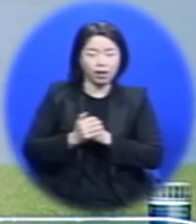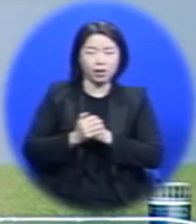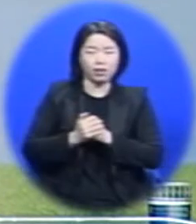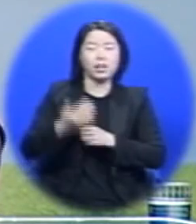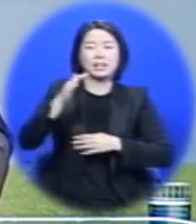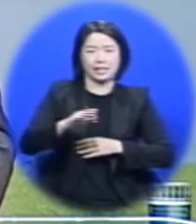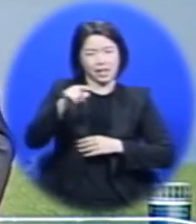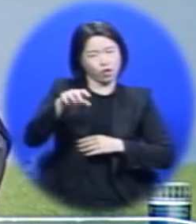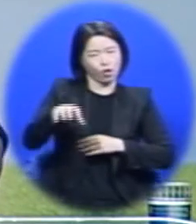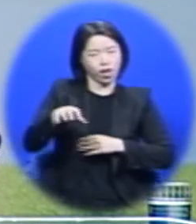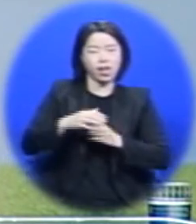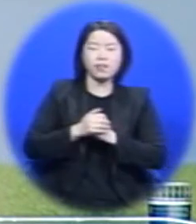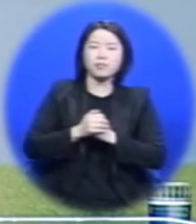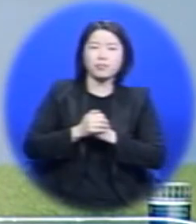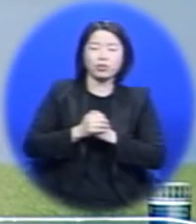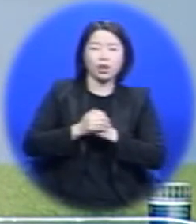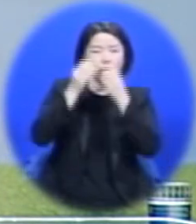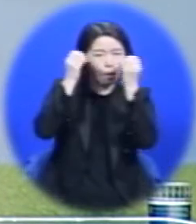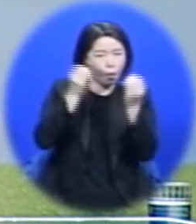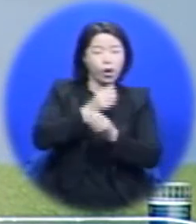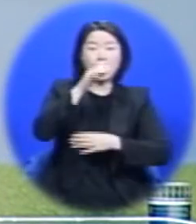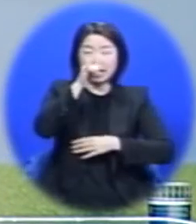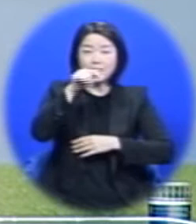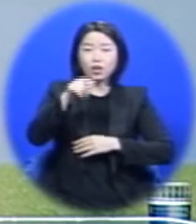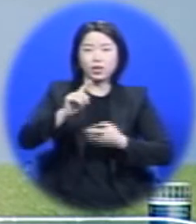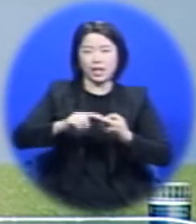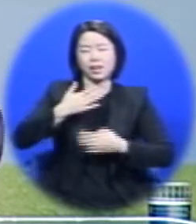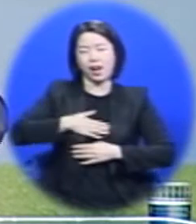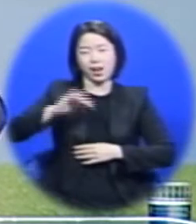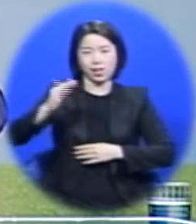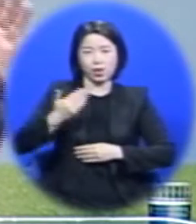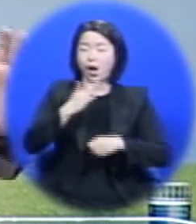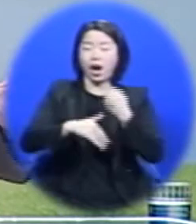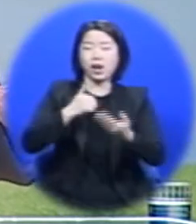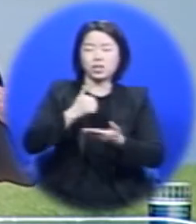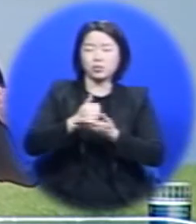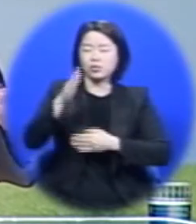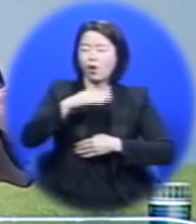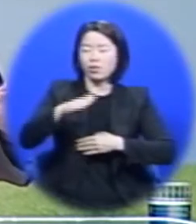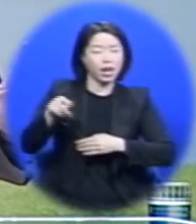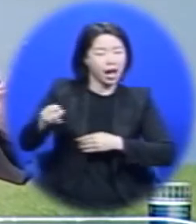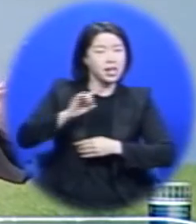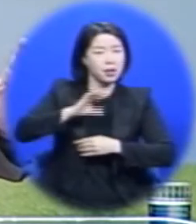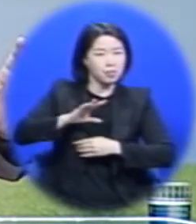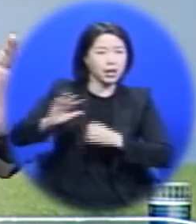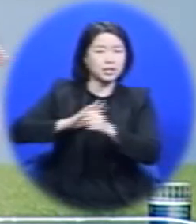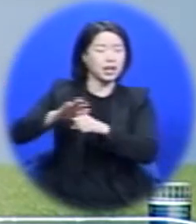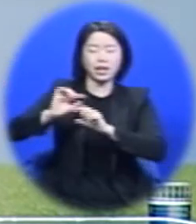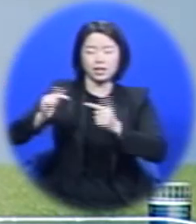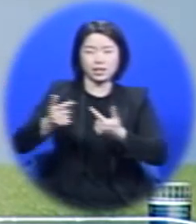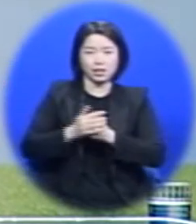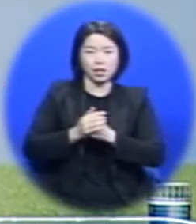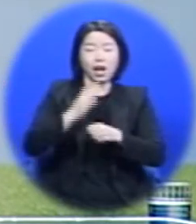근데 여기에 오해가 있는 것을 우리가 알아야 합니다. 하나님은 절대로 편애하지 않으세요.